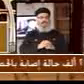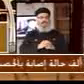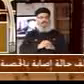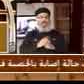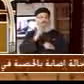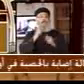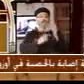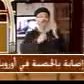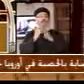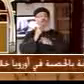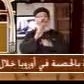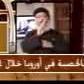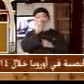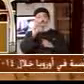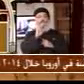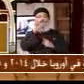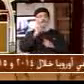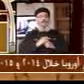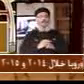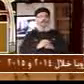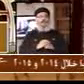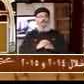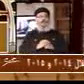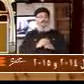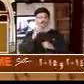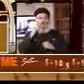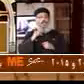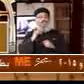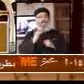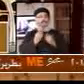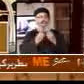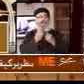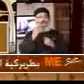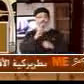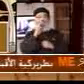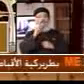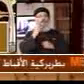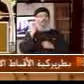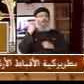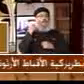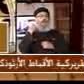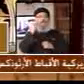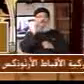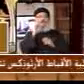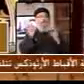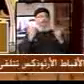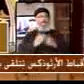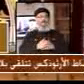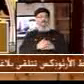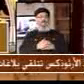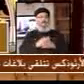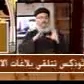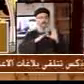ان المسيح يسألك في هذه العشية: كم عندك؟ اقعد